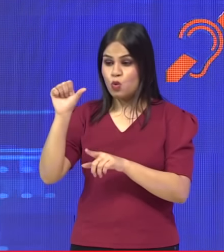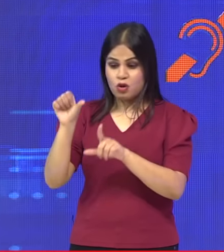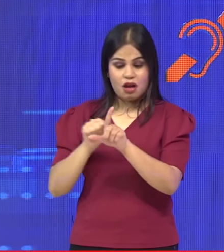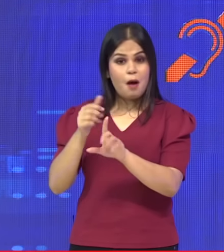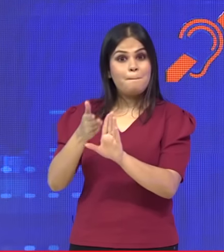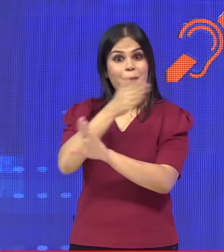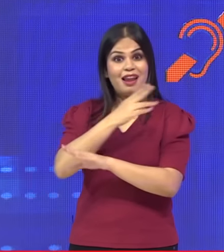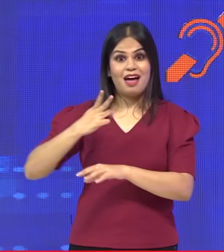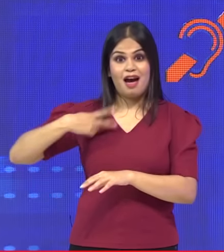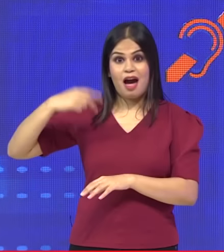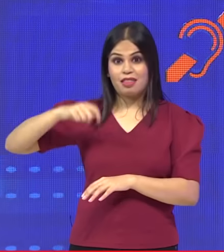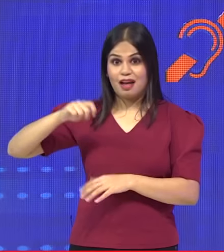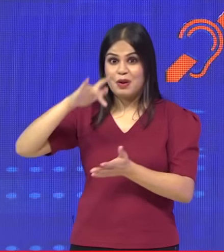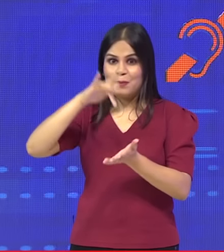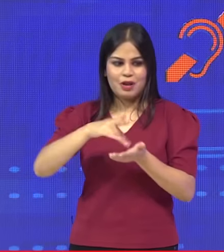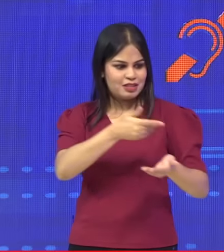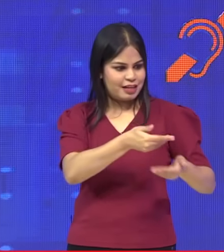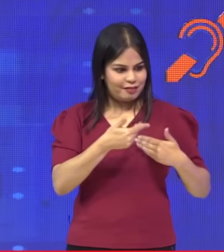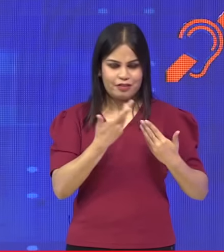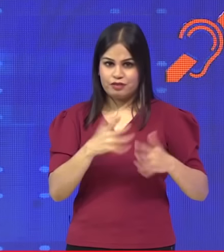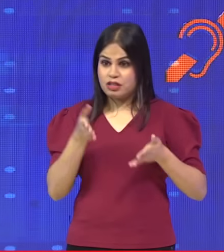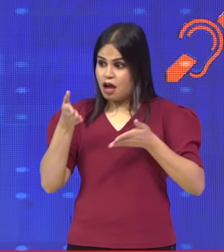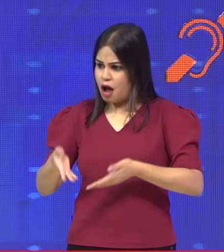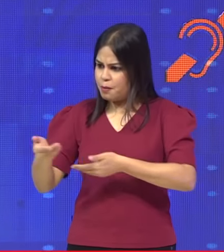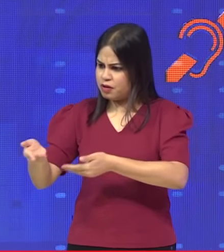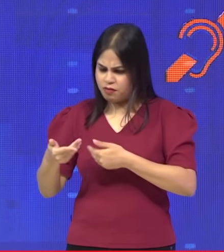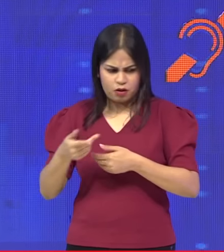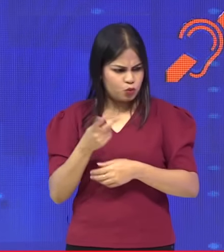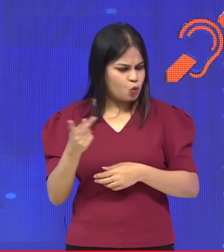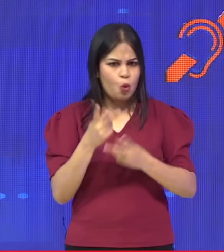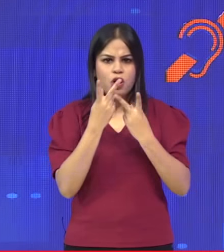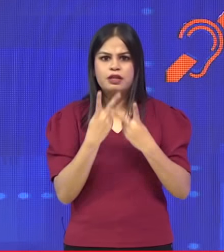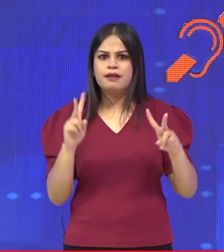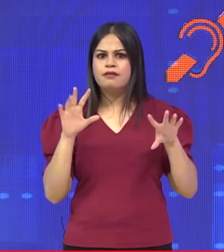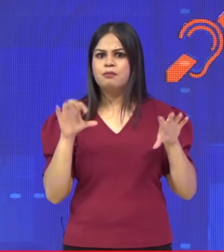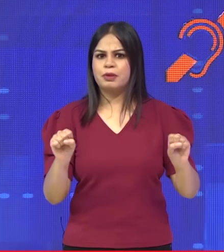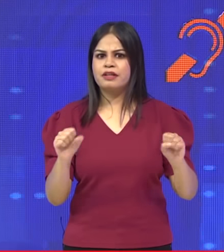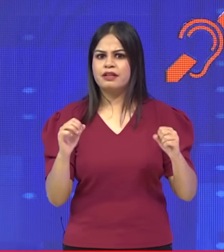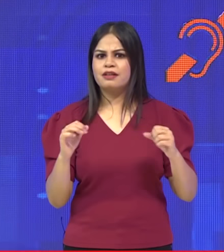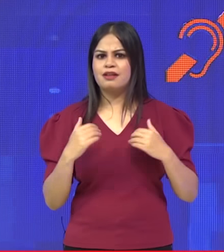आया था उसमें और आज सलमान ने बहुत फर्क ए गया